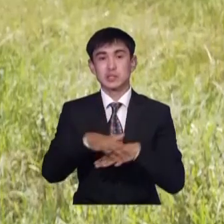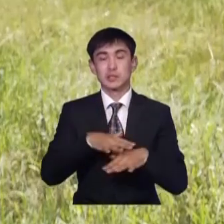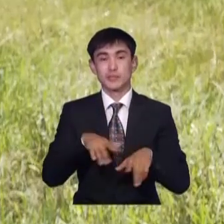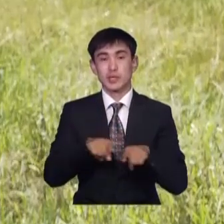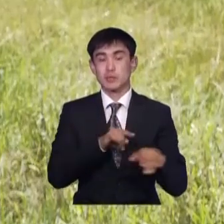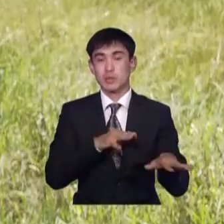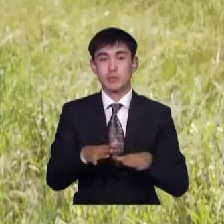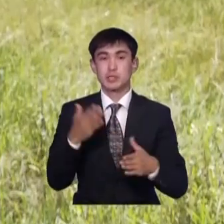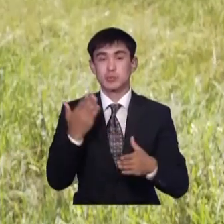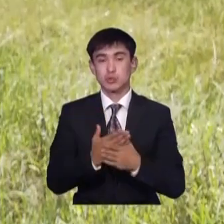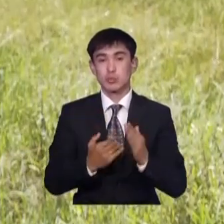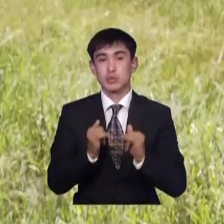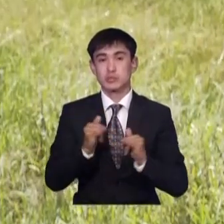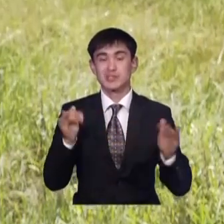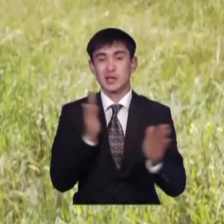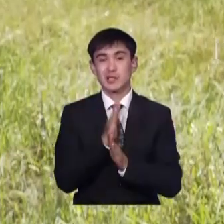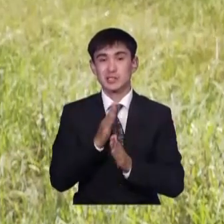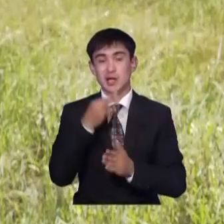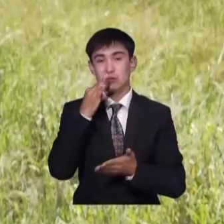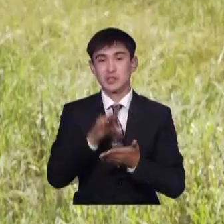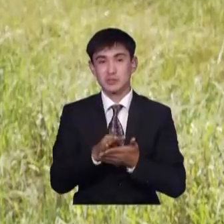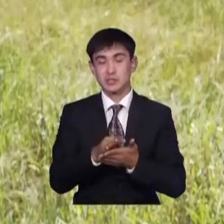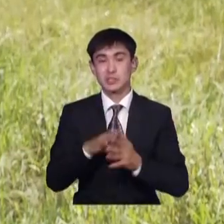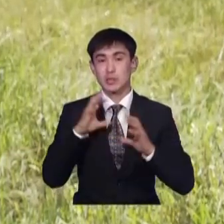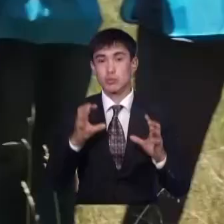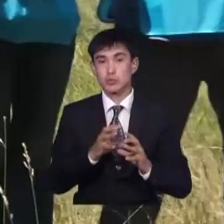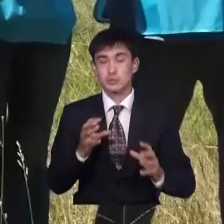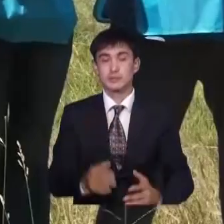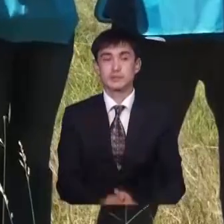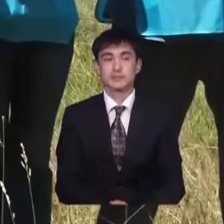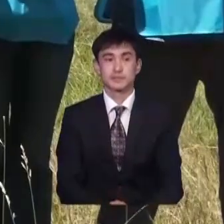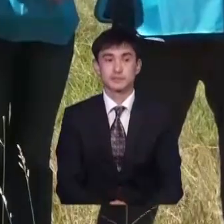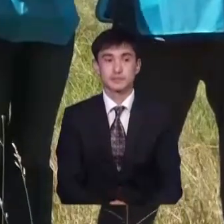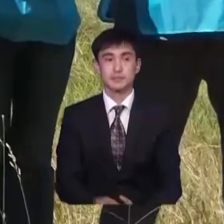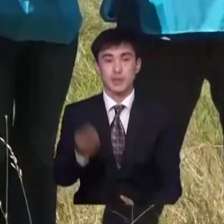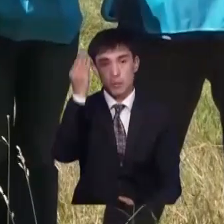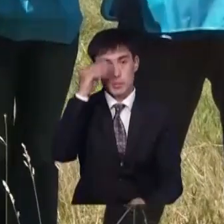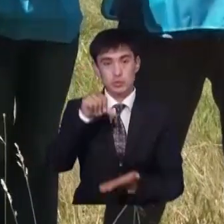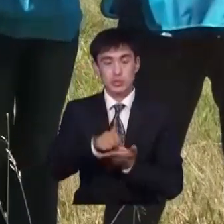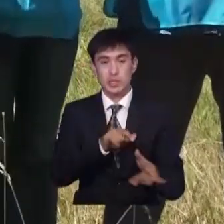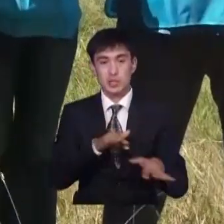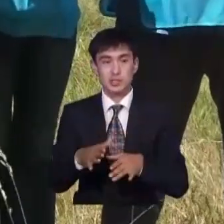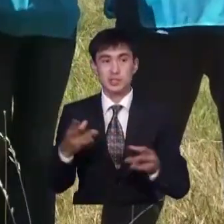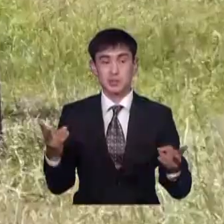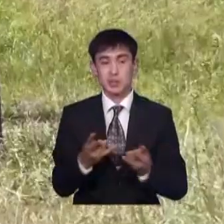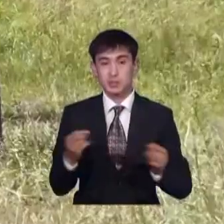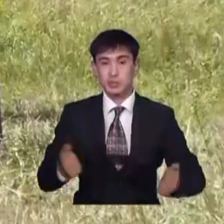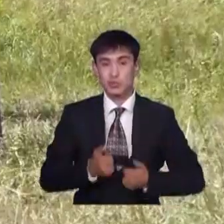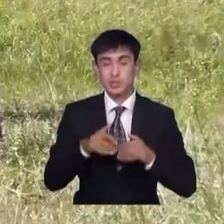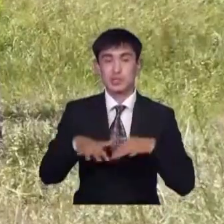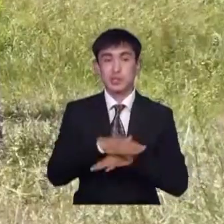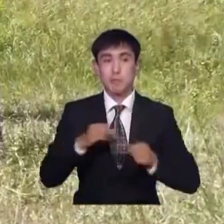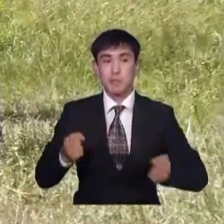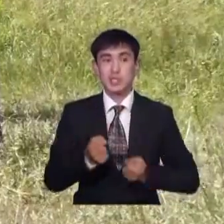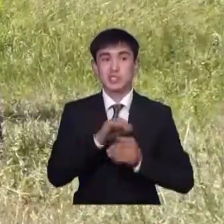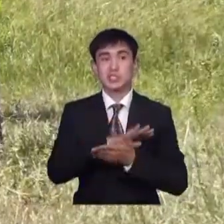Такие мероприятия способствуют развитию экологической ответственности и заботы. По мнению участников акции, необходимо стимулировать население в